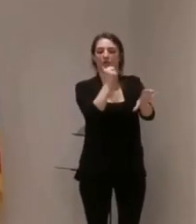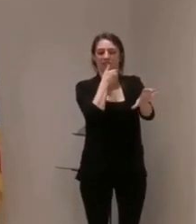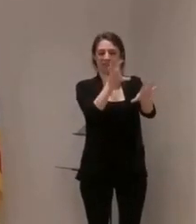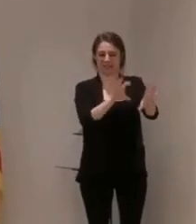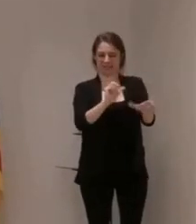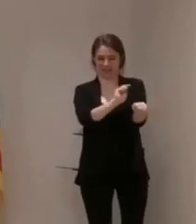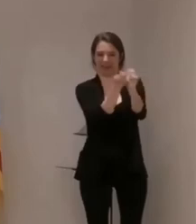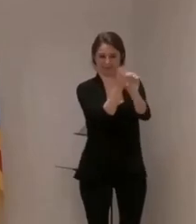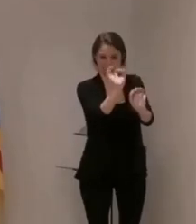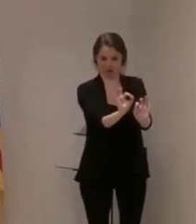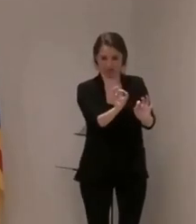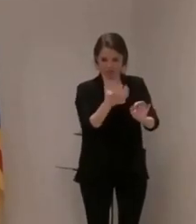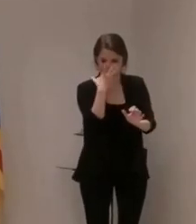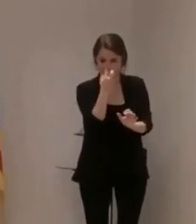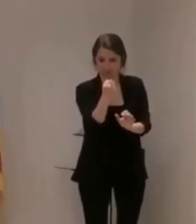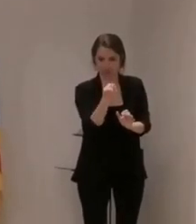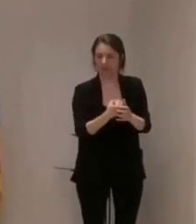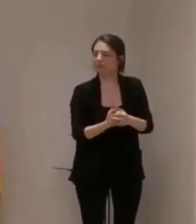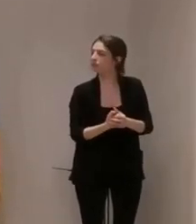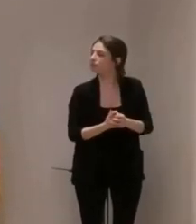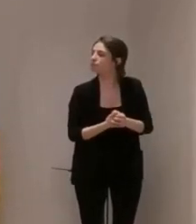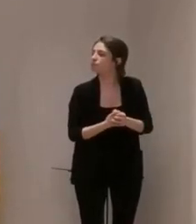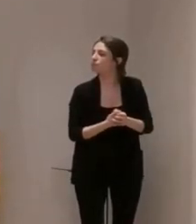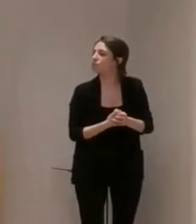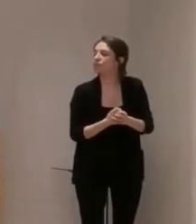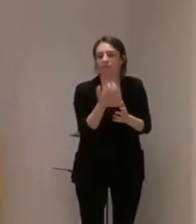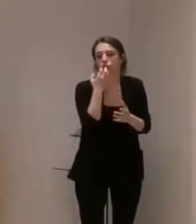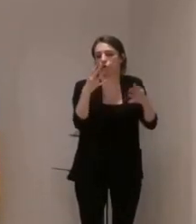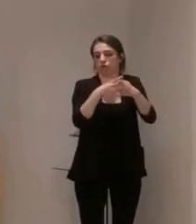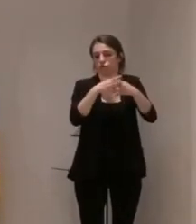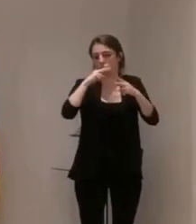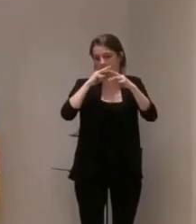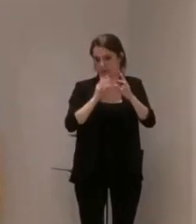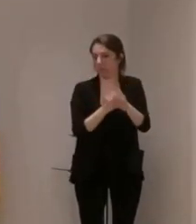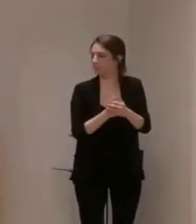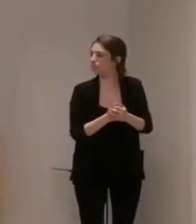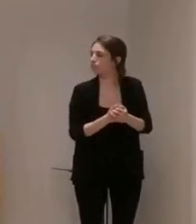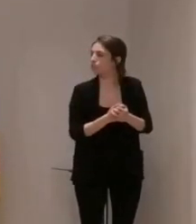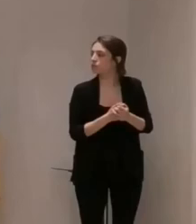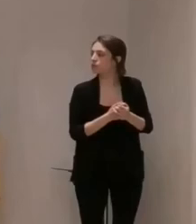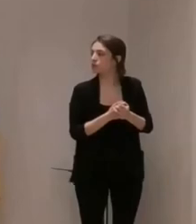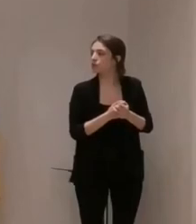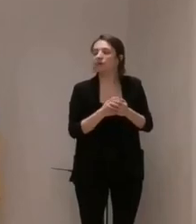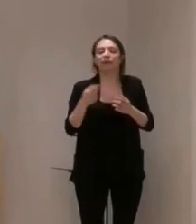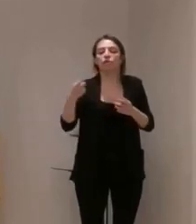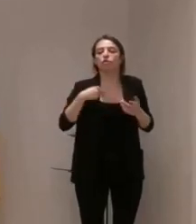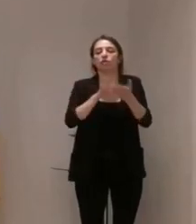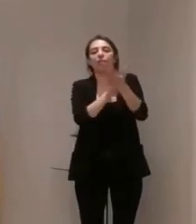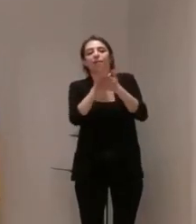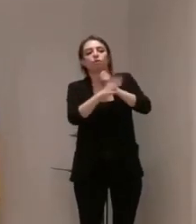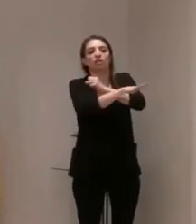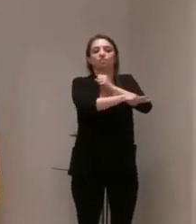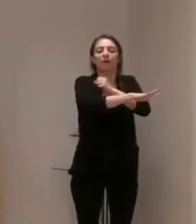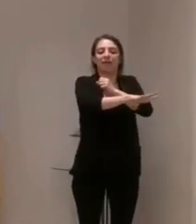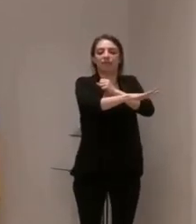No, jo és que part de tot de la Laietana, quan parlem de memòria, no és només memòria per recordar, sinó és memòria de futur,